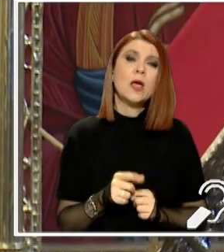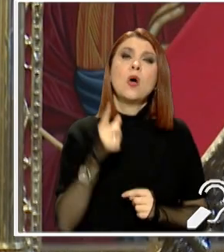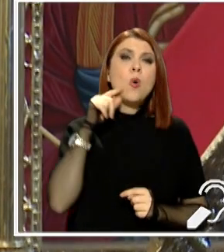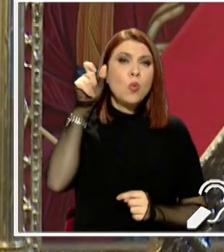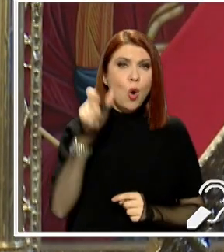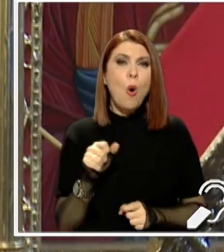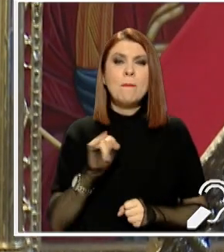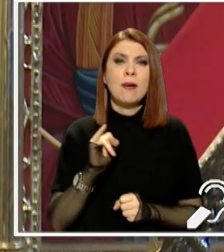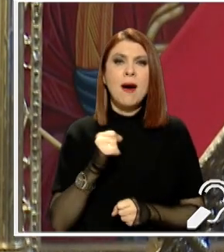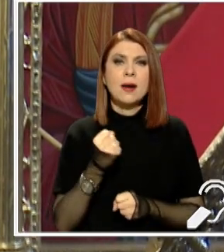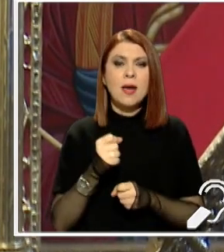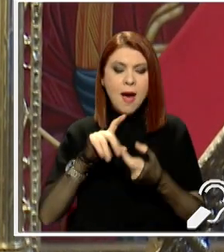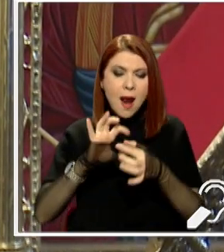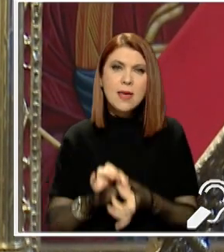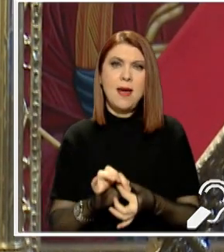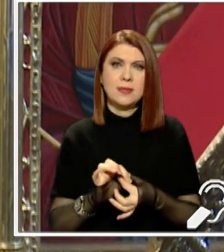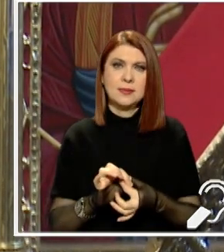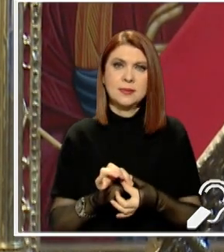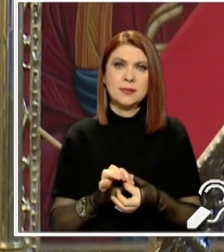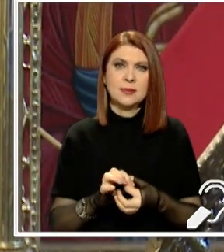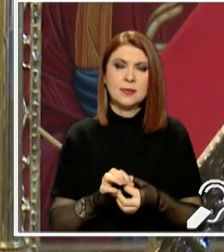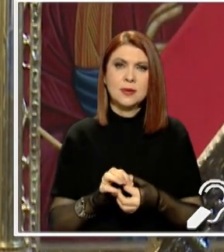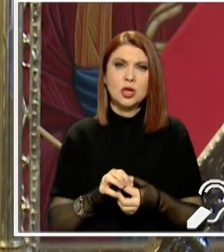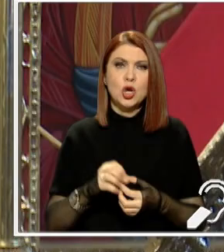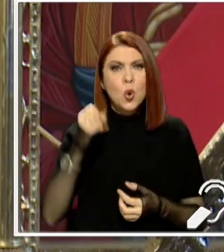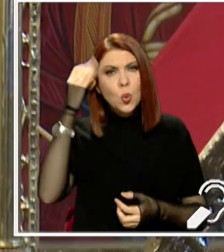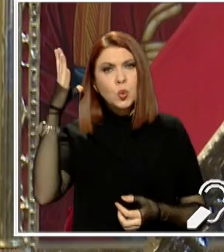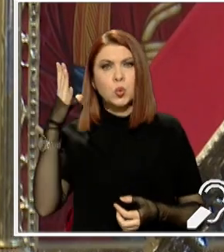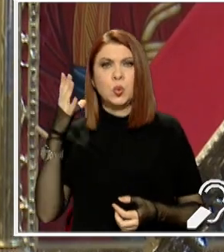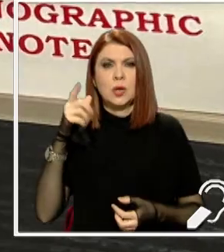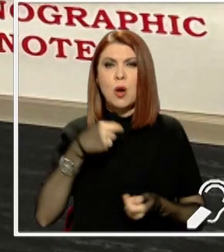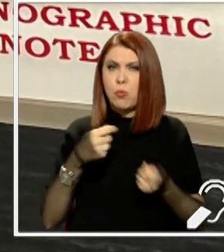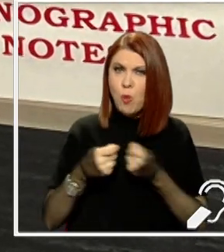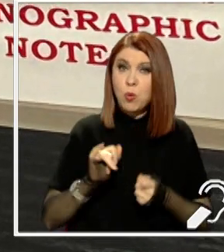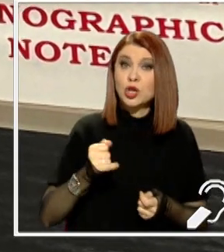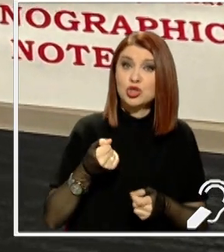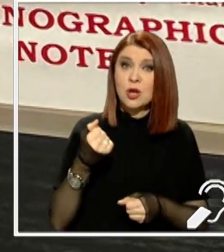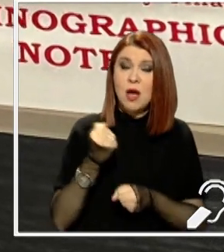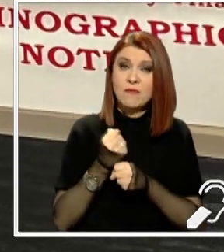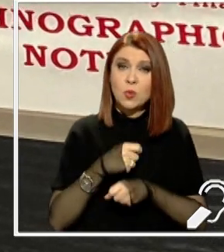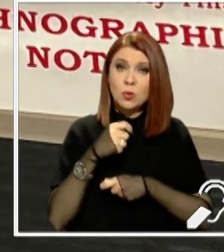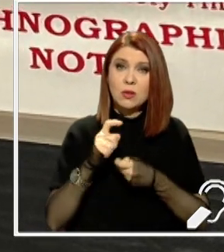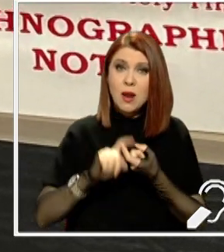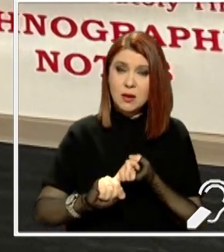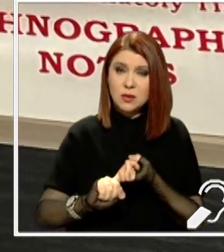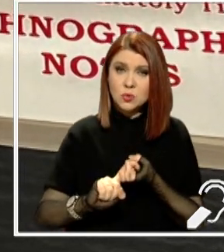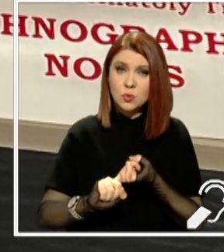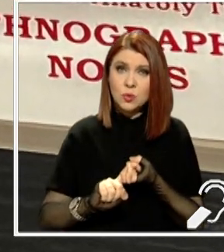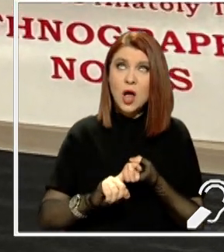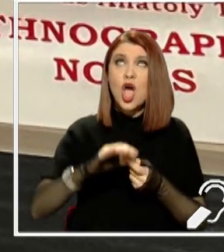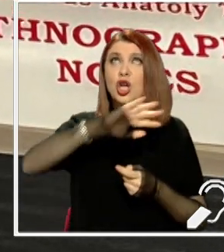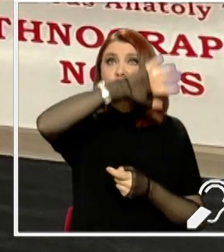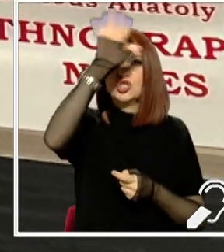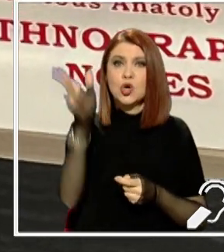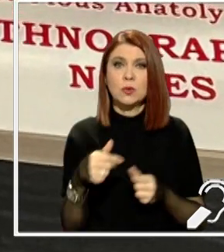legat culturi, civilizații, limbi și popoare între ei și până la urmă a legat și cerul de